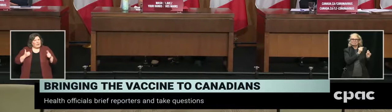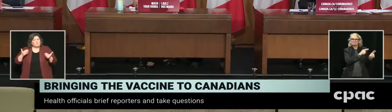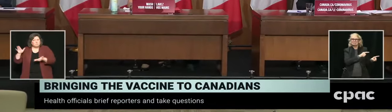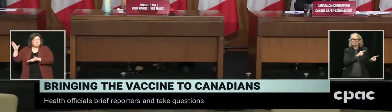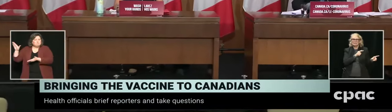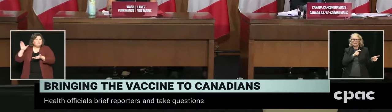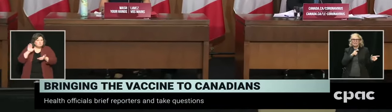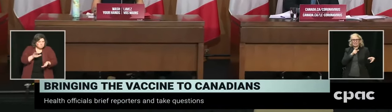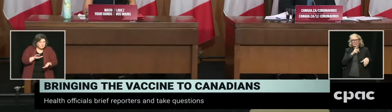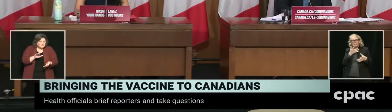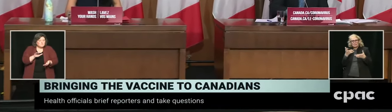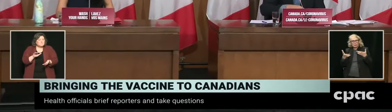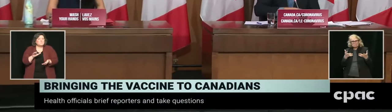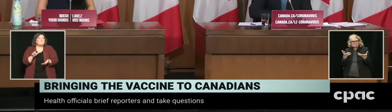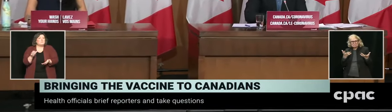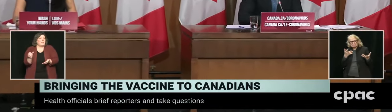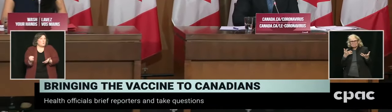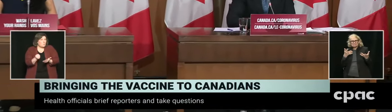manœuvre?